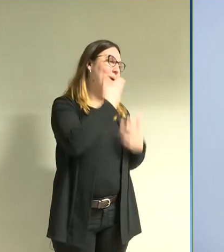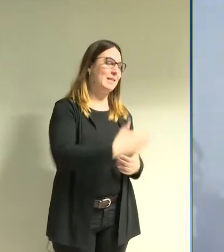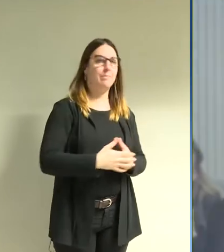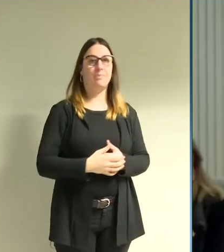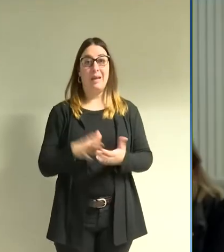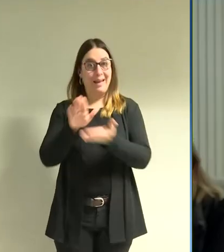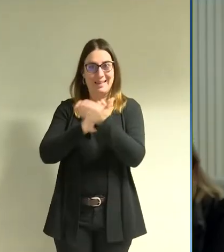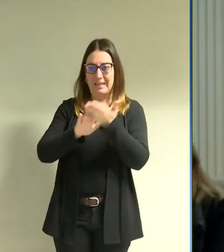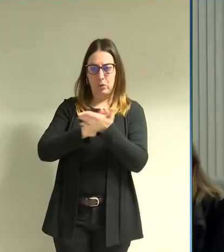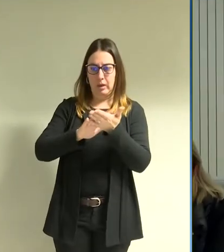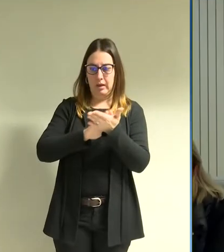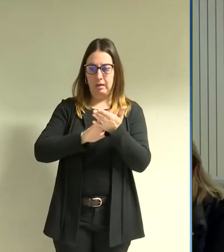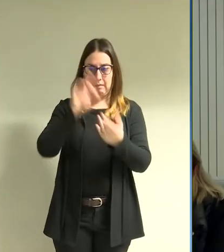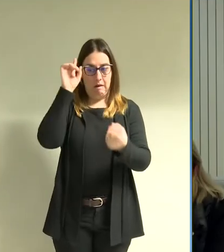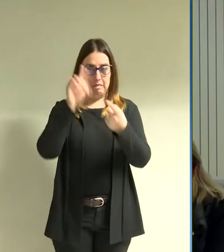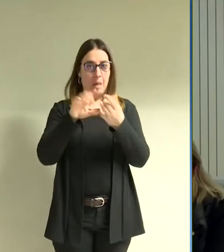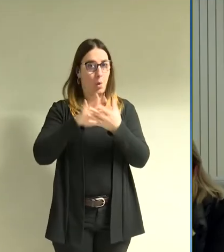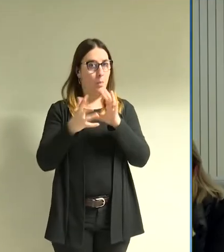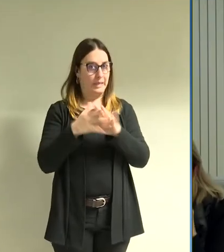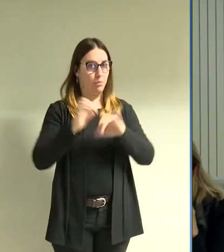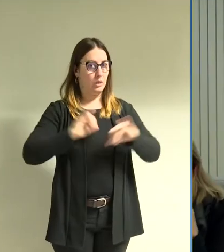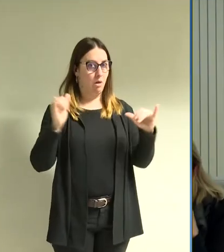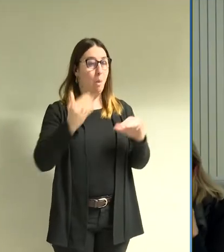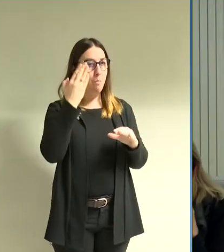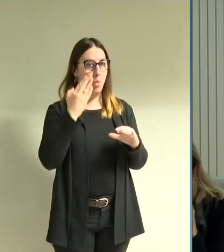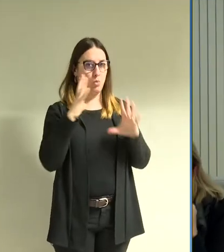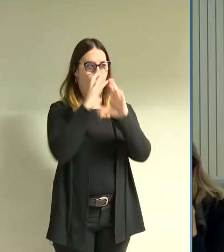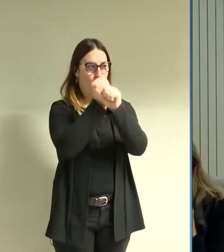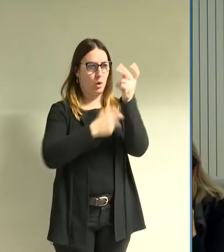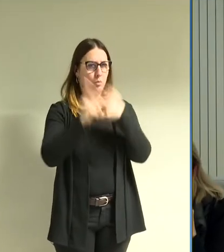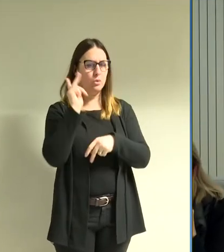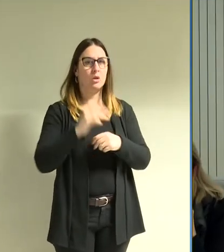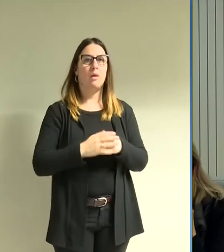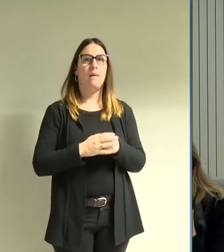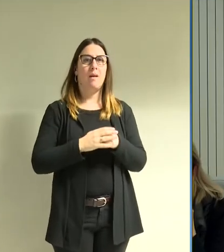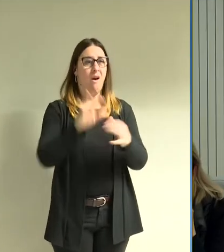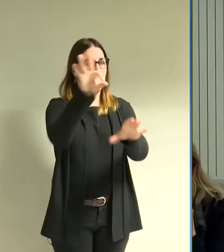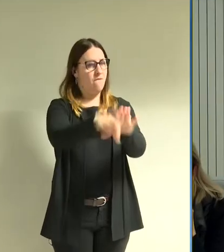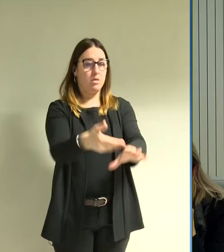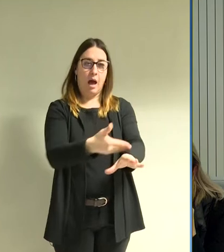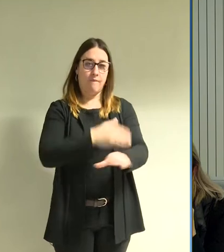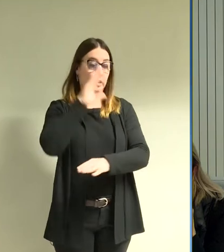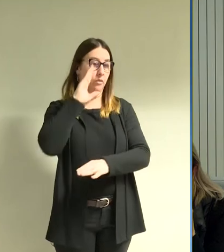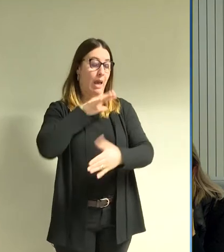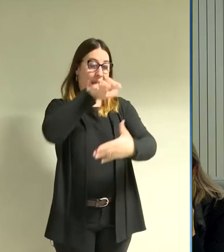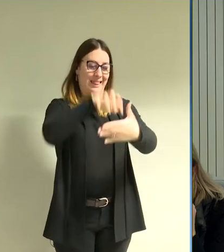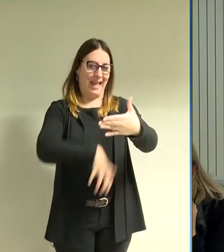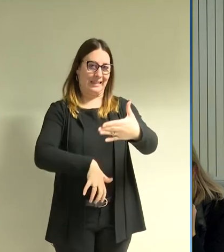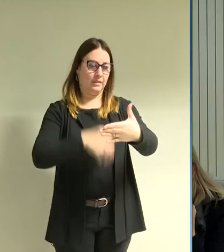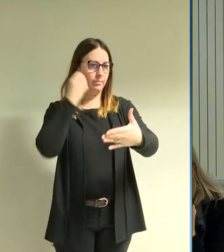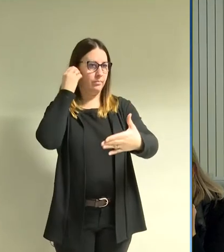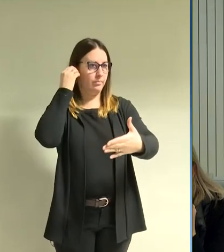parce que c'est un sujet quand même assez ardu qui mérite notre attention et ce qui serait possible quand même avant le vote d'avoir le texte par l'amendement